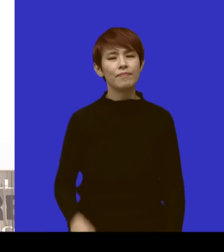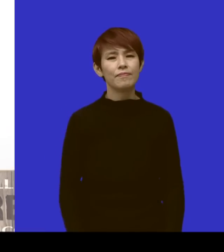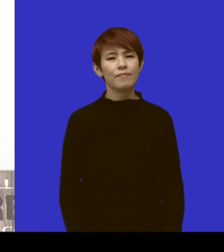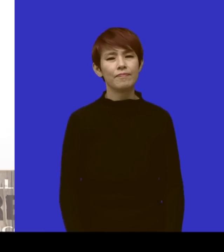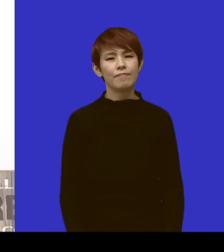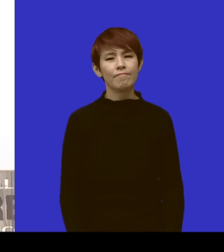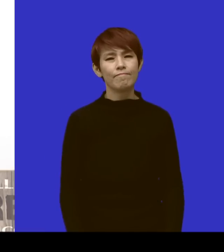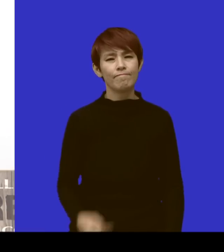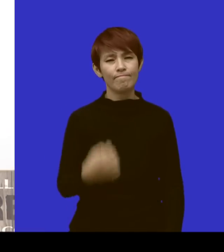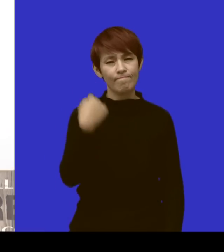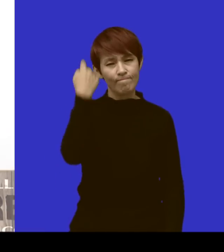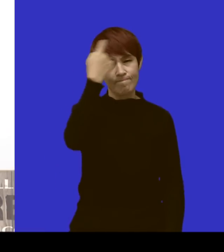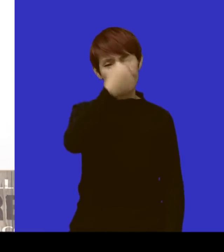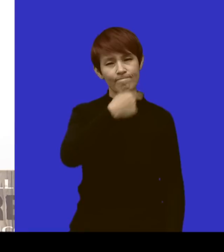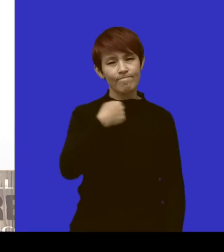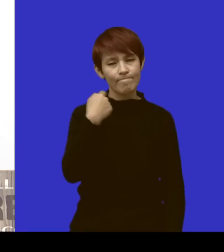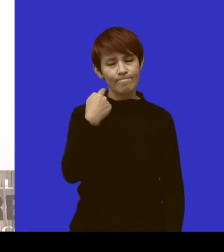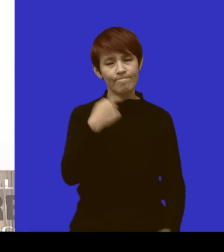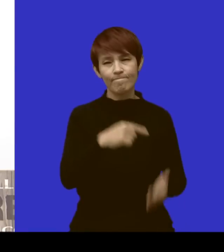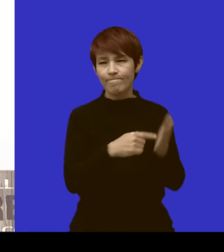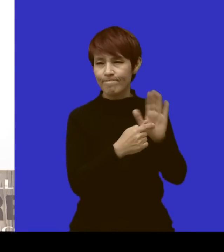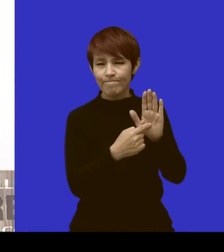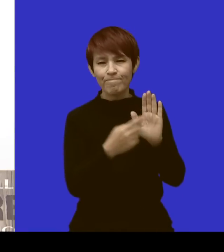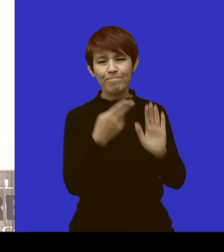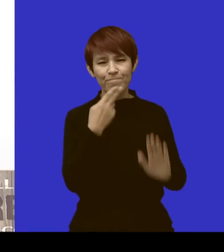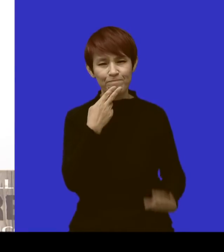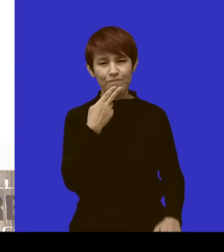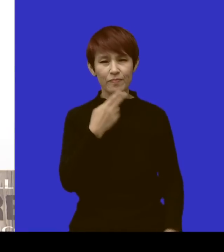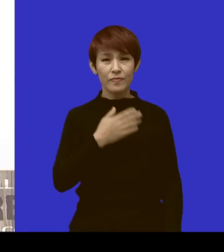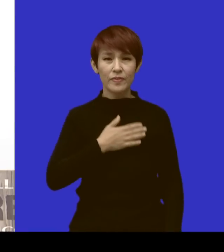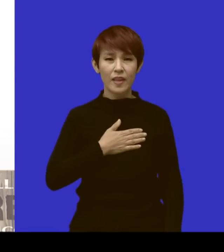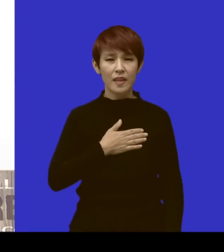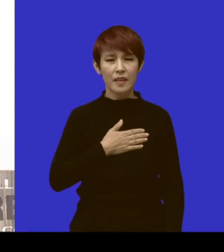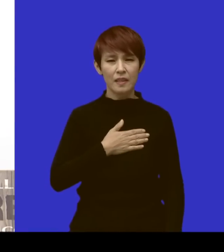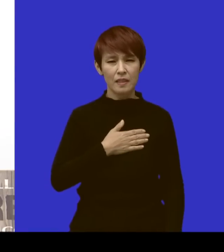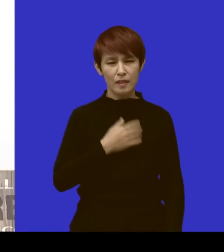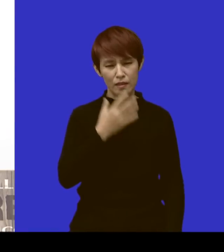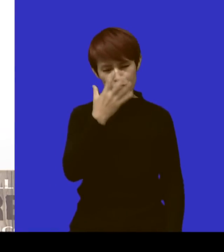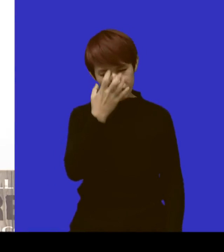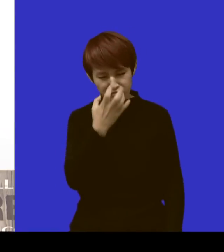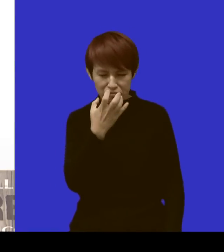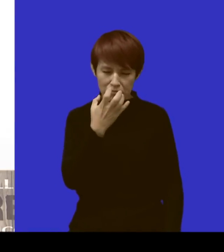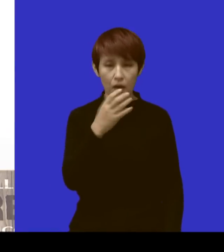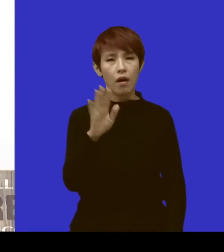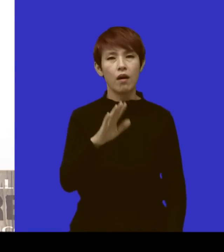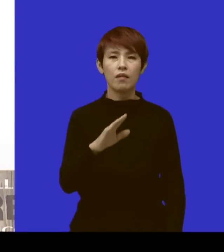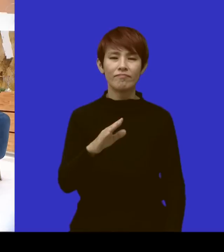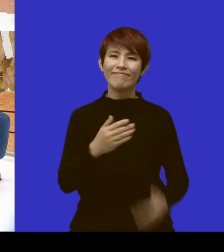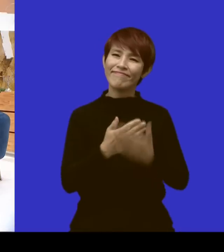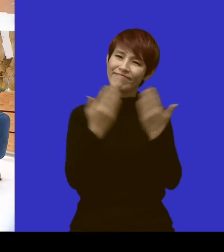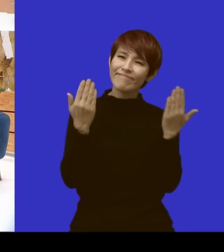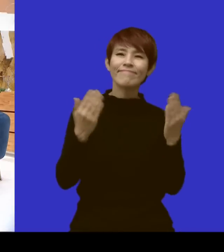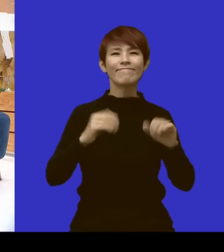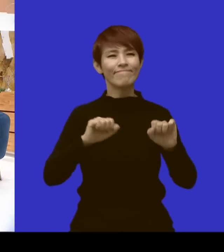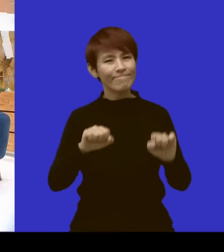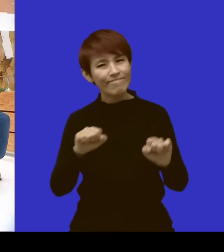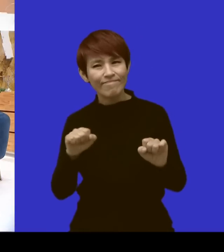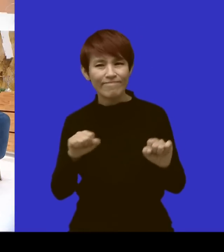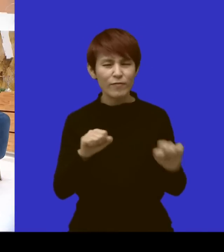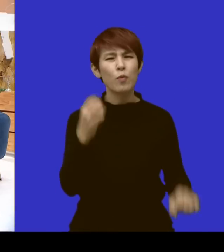마음으로 내색하진 않고 제가 또 막 내색하지는 않거든요. 그래서 너무 많은 사람들이 몰랐어요.